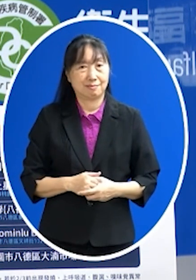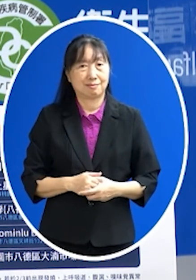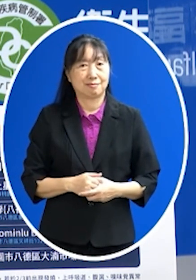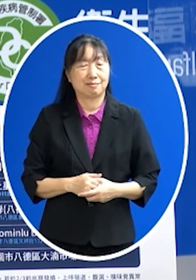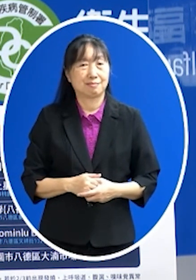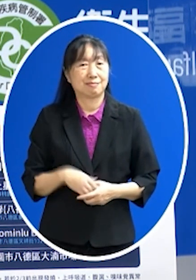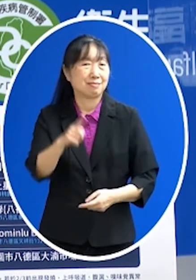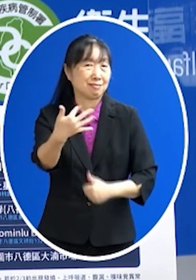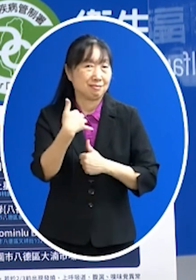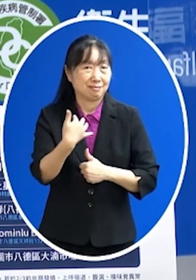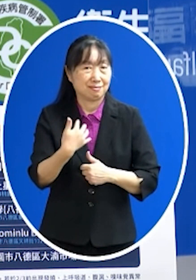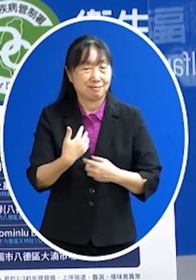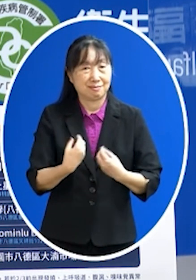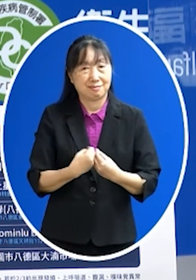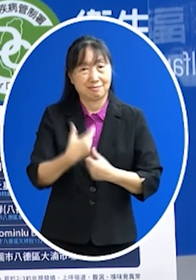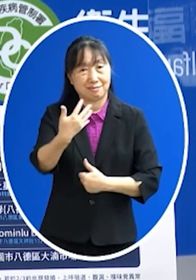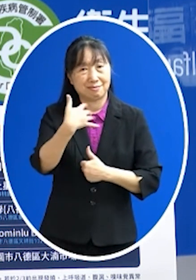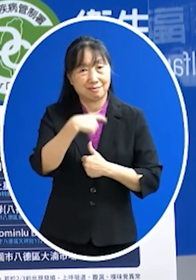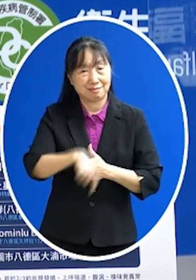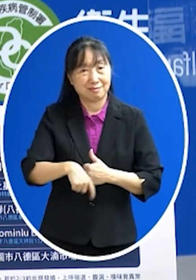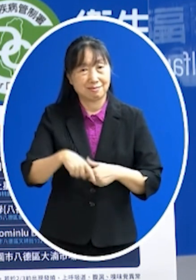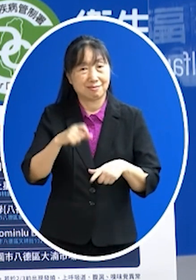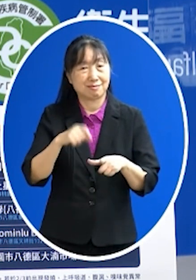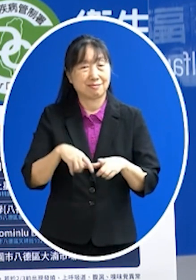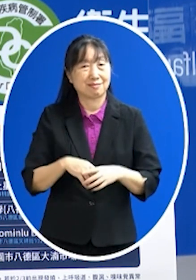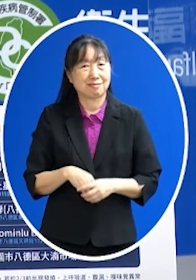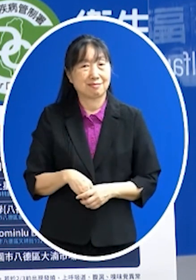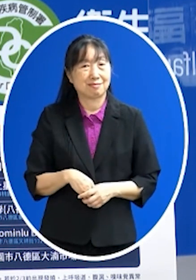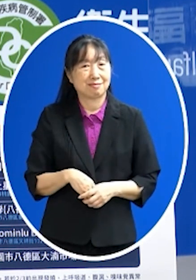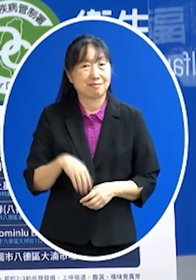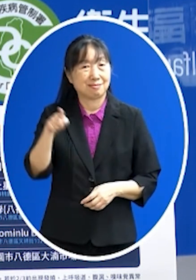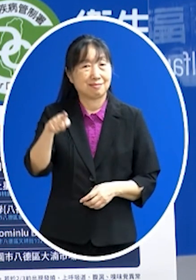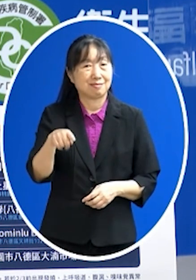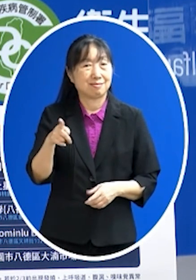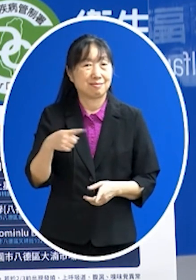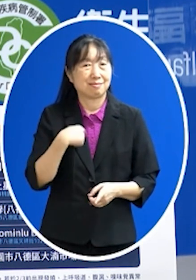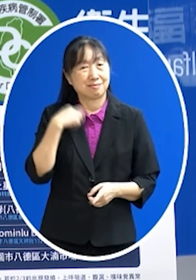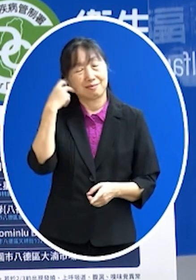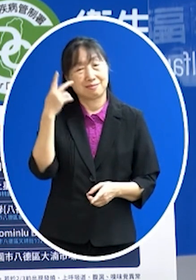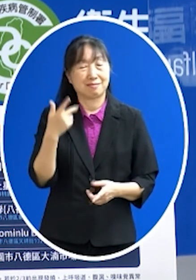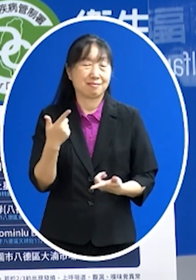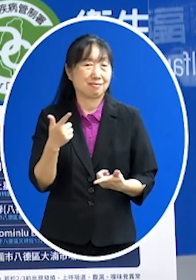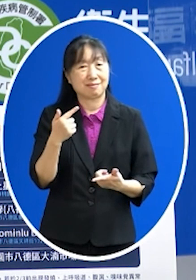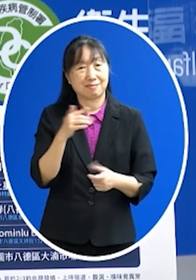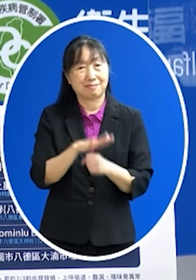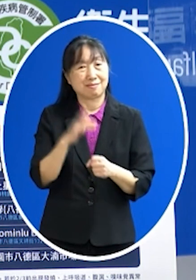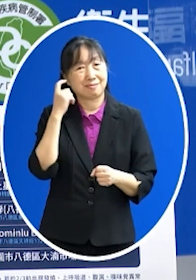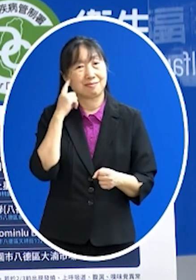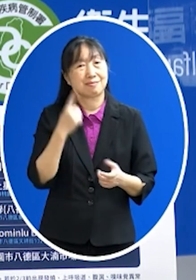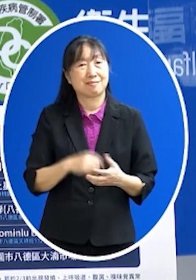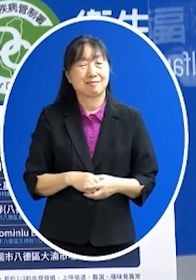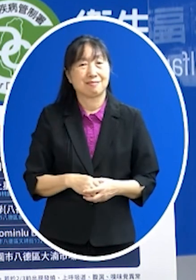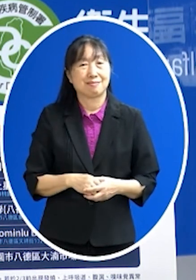如果你问我。个人，但是公司可能会对我这样的讲法不是很满意了哈。但是我觉得